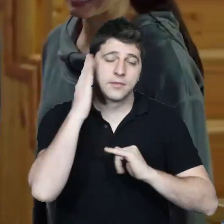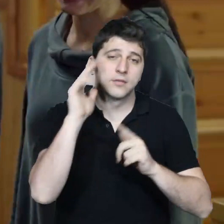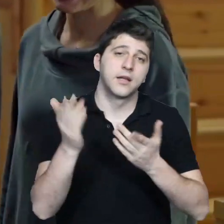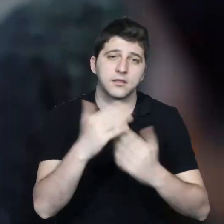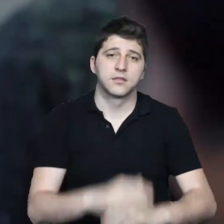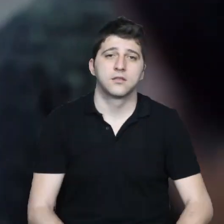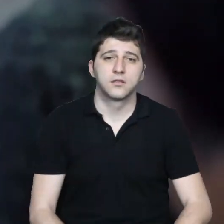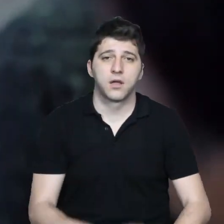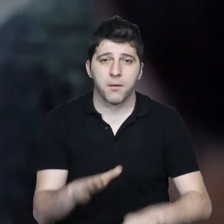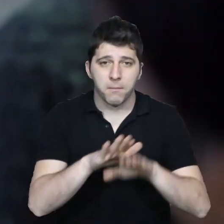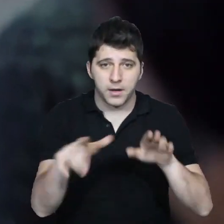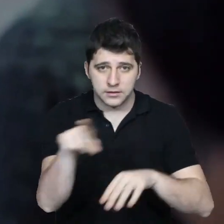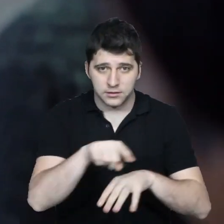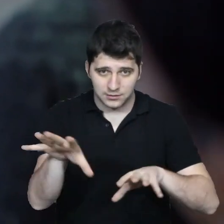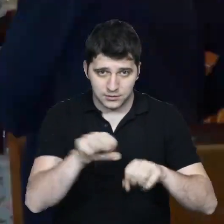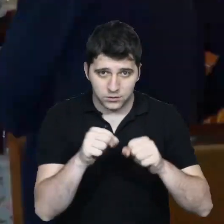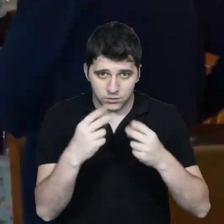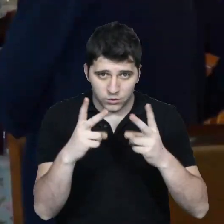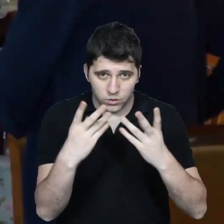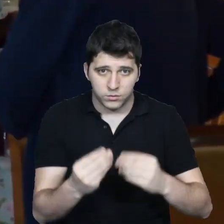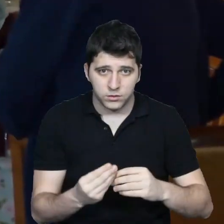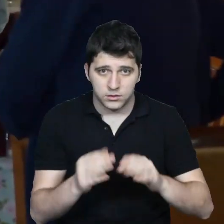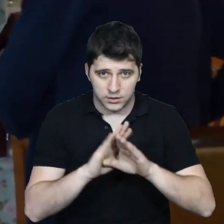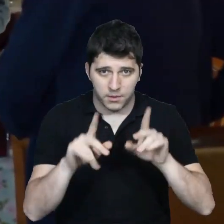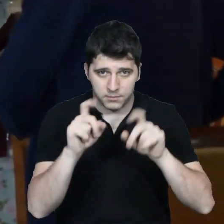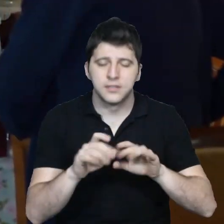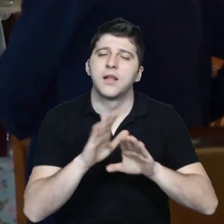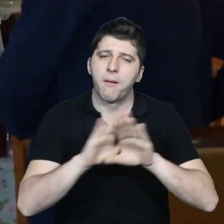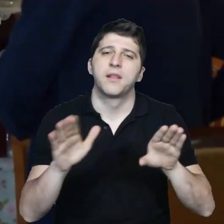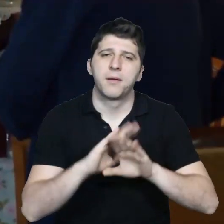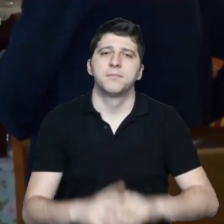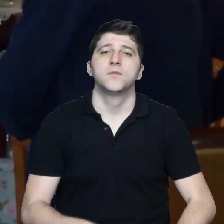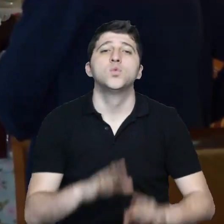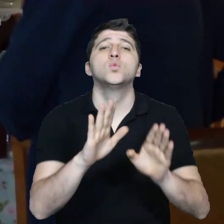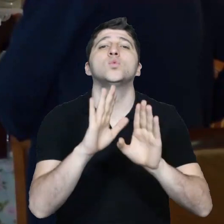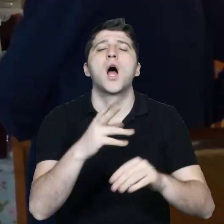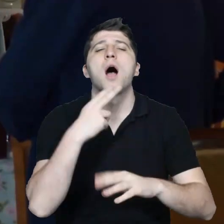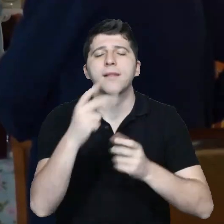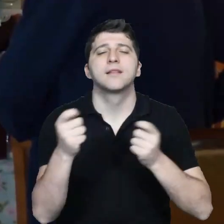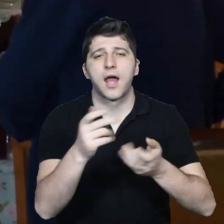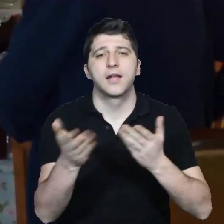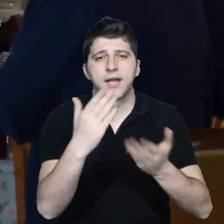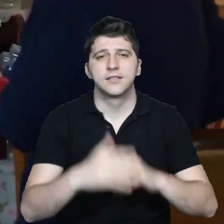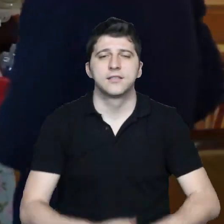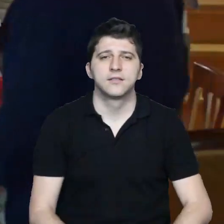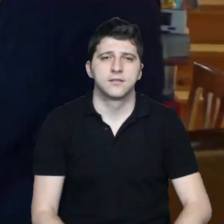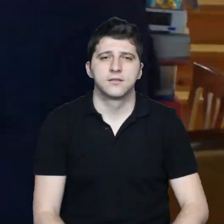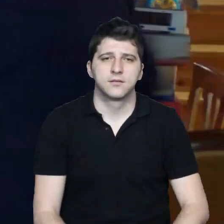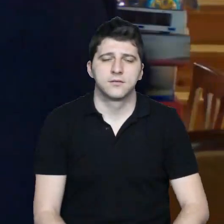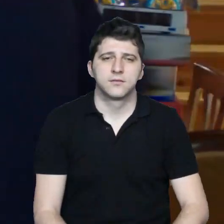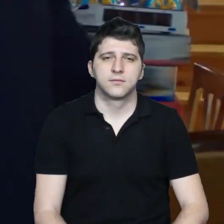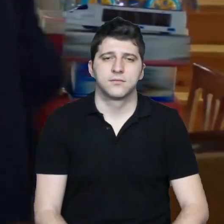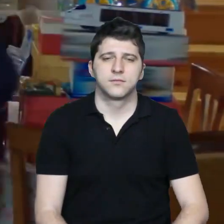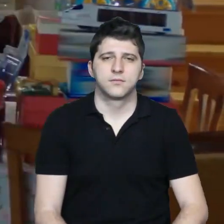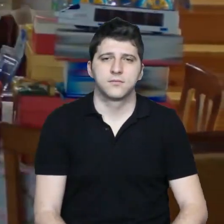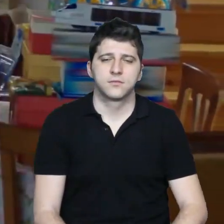Hadi. Ama bu masadakileri alabilir miyiz? Tamam mı? Tamam tamam. Dur. Ablan getirir. Hadi ablanlar getir. Yan